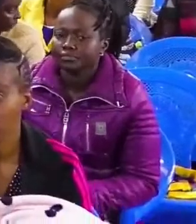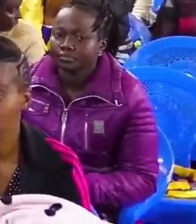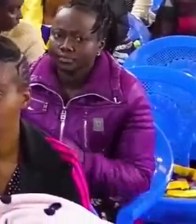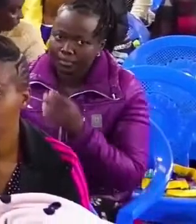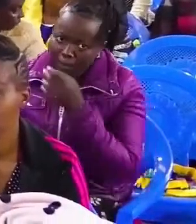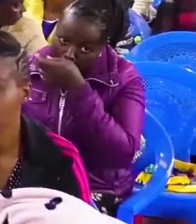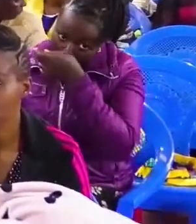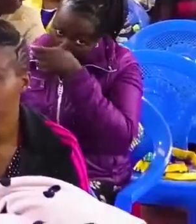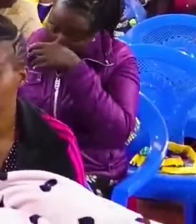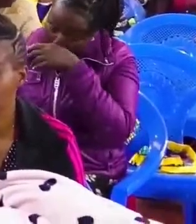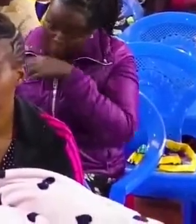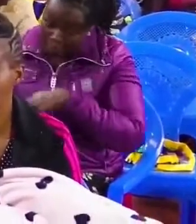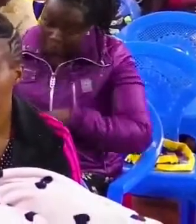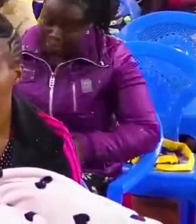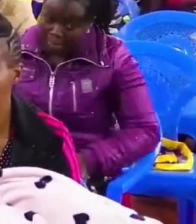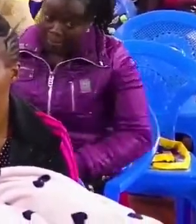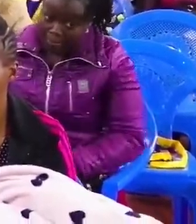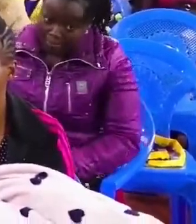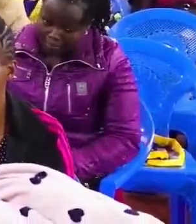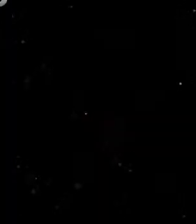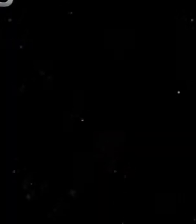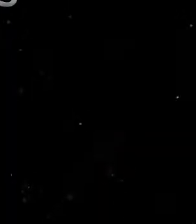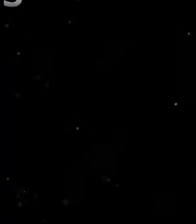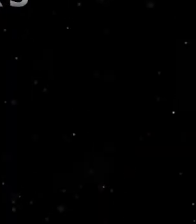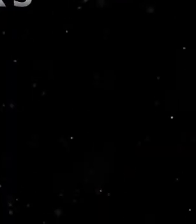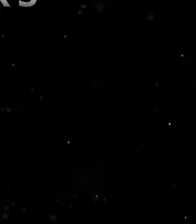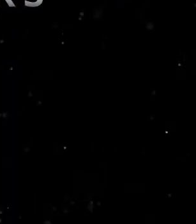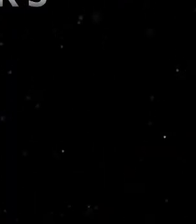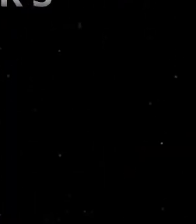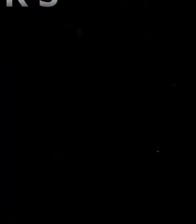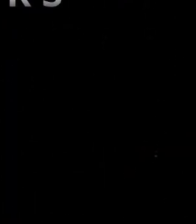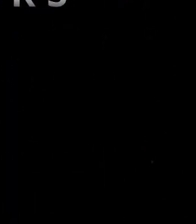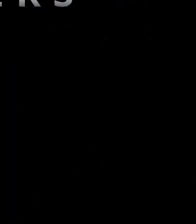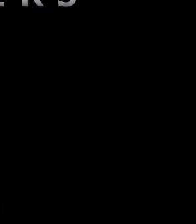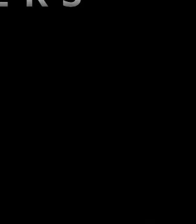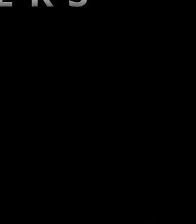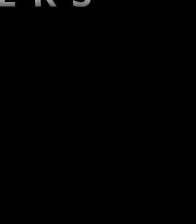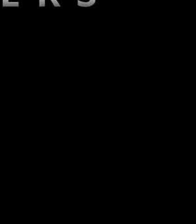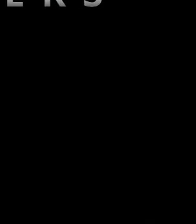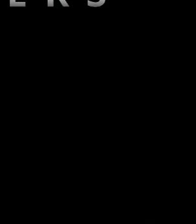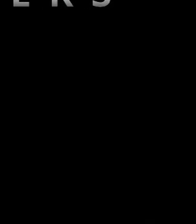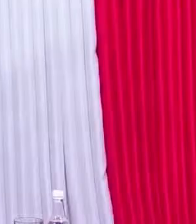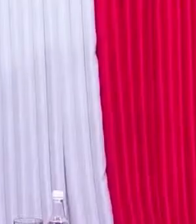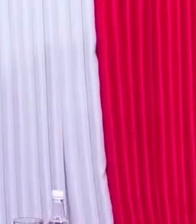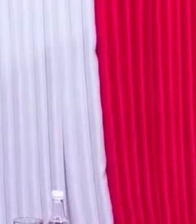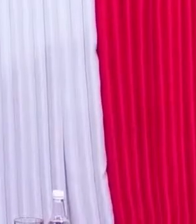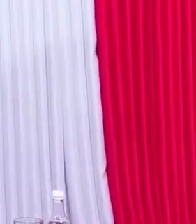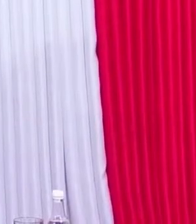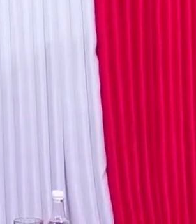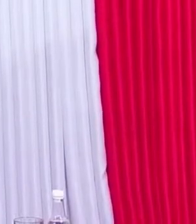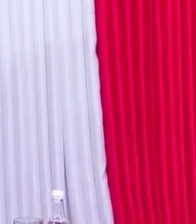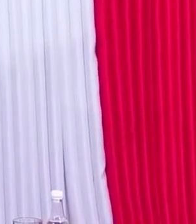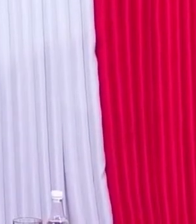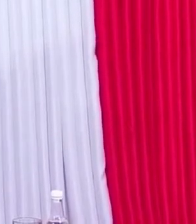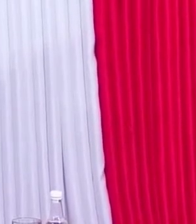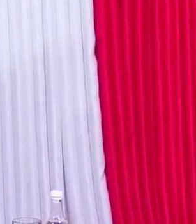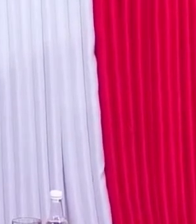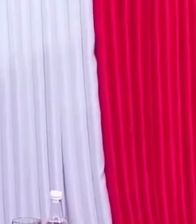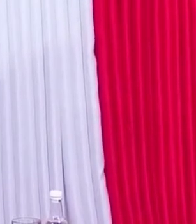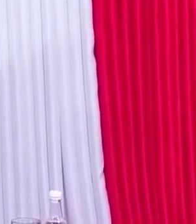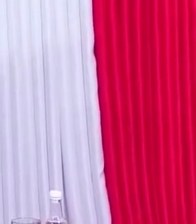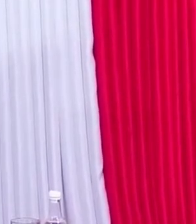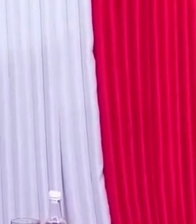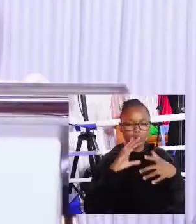Church, jadhaine marurui komogo. Ni kutu ina igogona ini nerea mantheri prayers. Nerea uharele ili onedukatishi